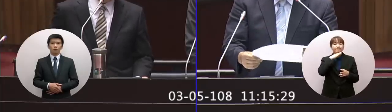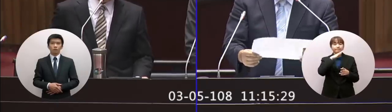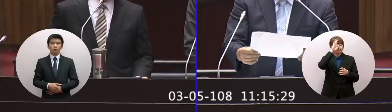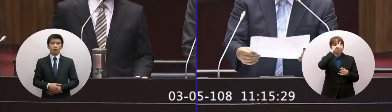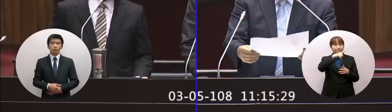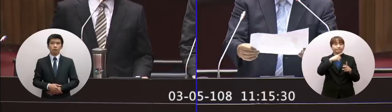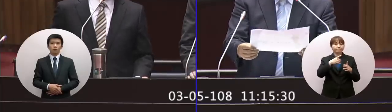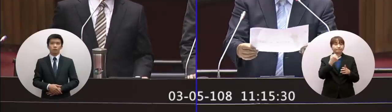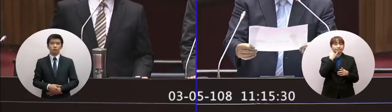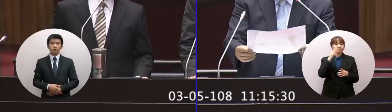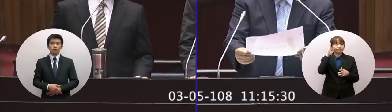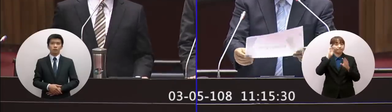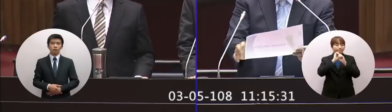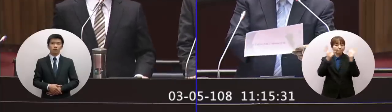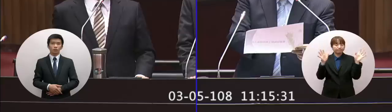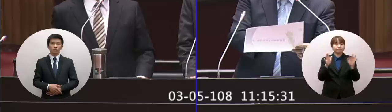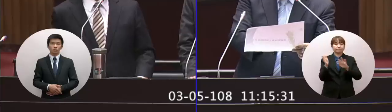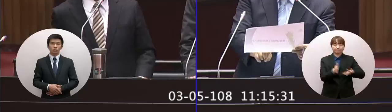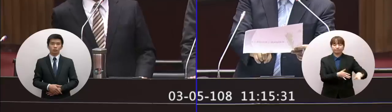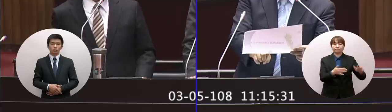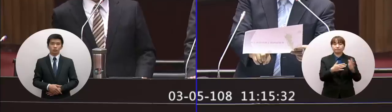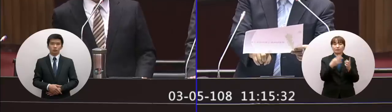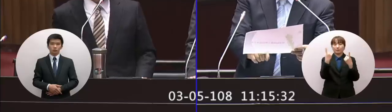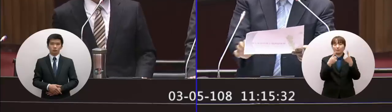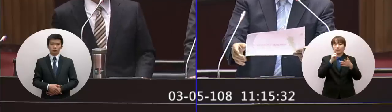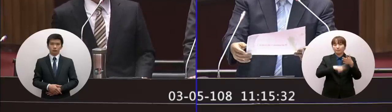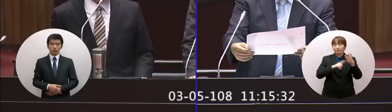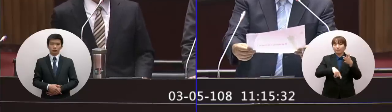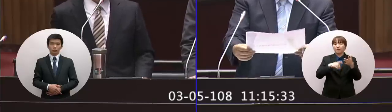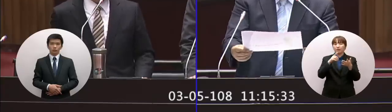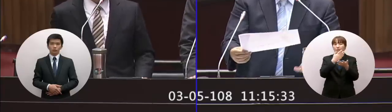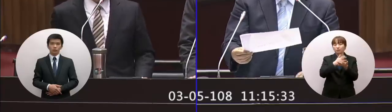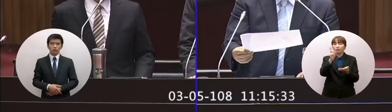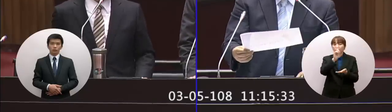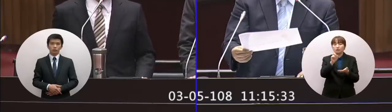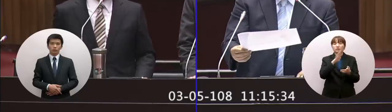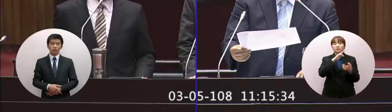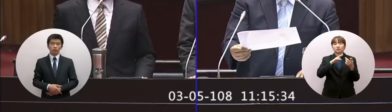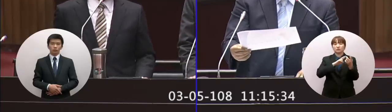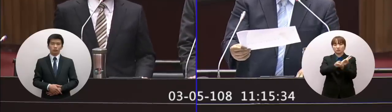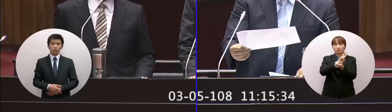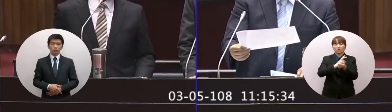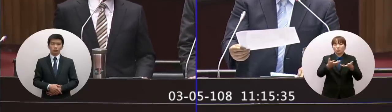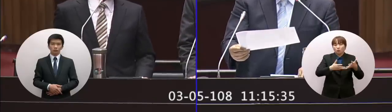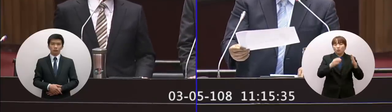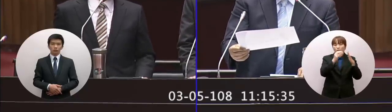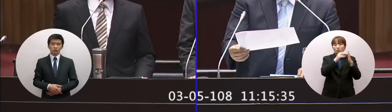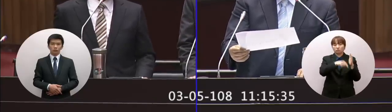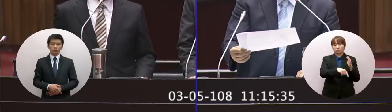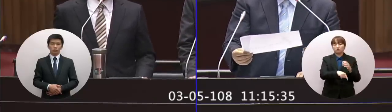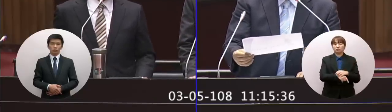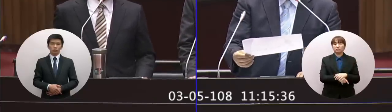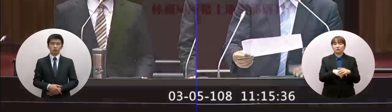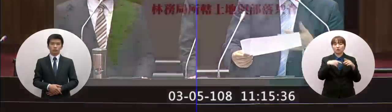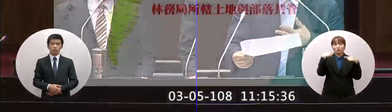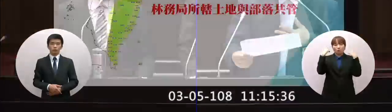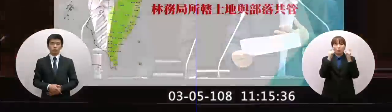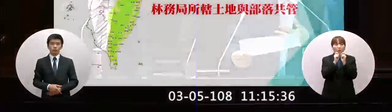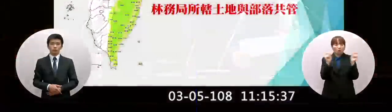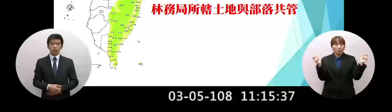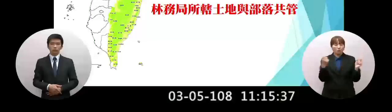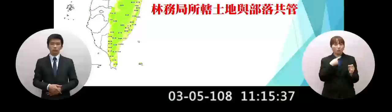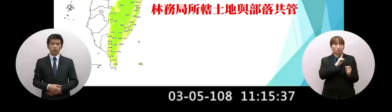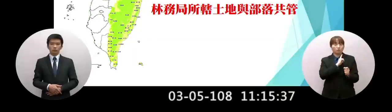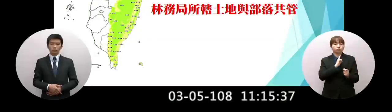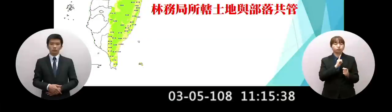不是可以做宣告。我先讲其他的比较容易解决的。第一个是林务局， 长期以来我个